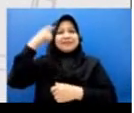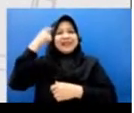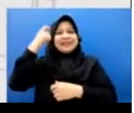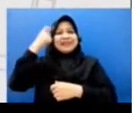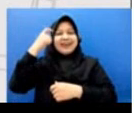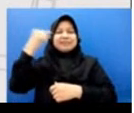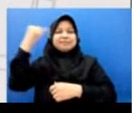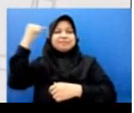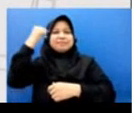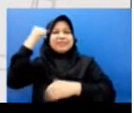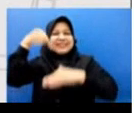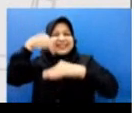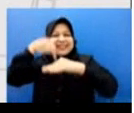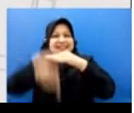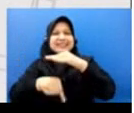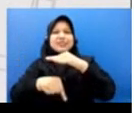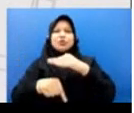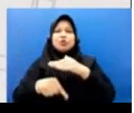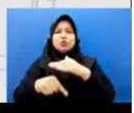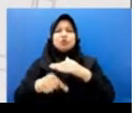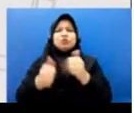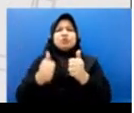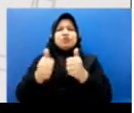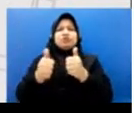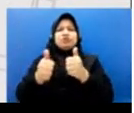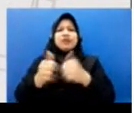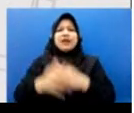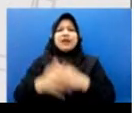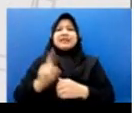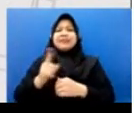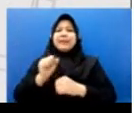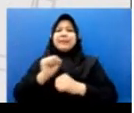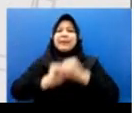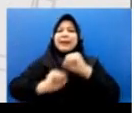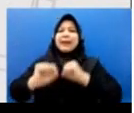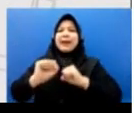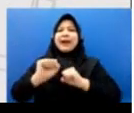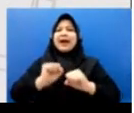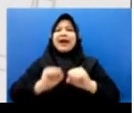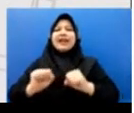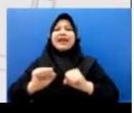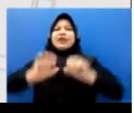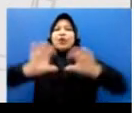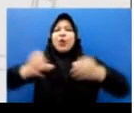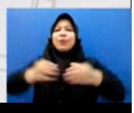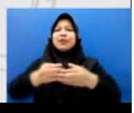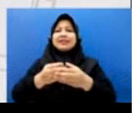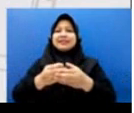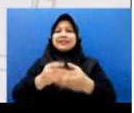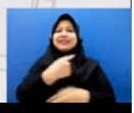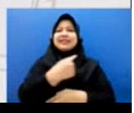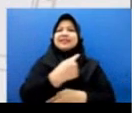Karena gerakannya adalah gerakan yang sifatnya komunitas, jadi tidak individual.